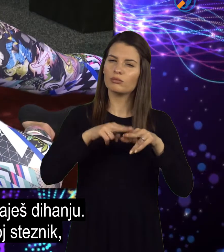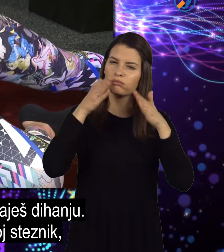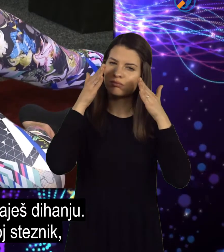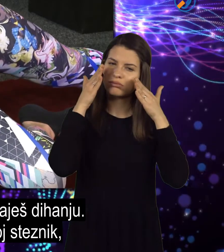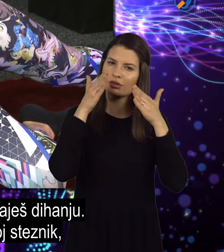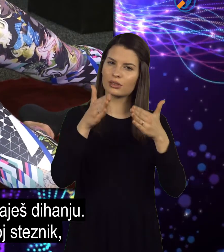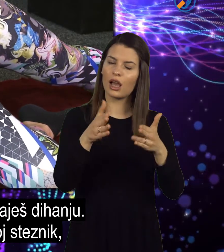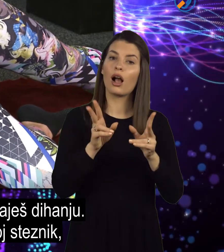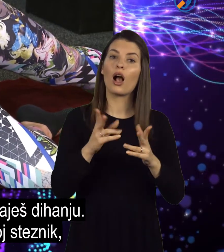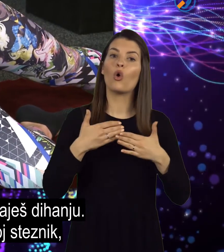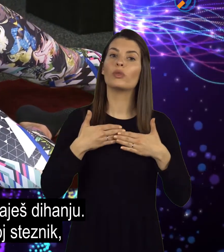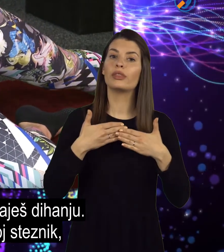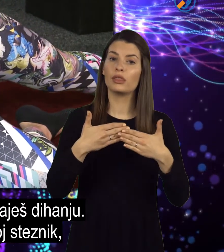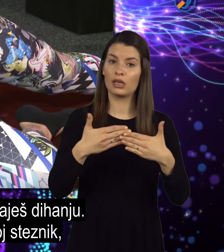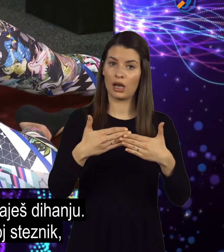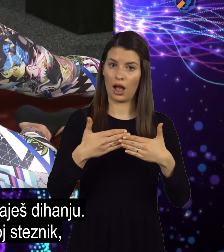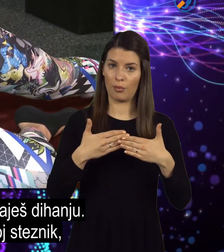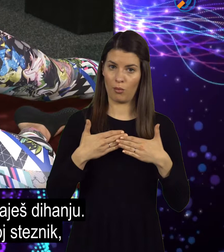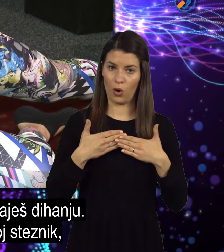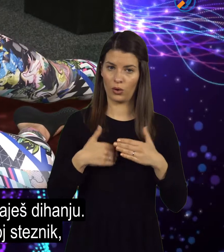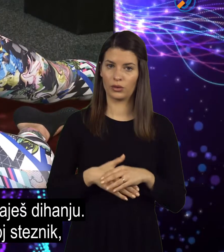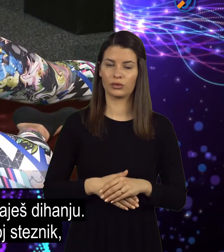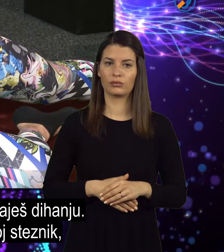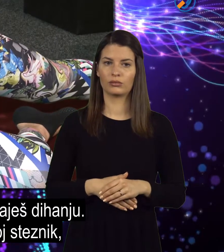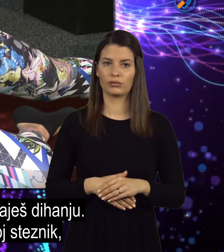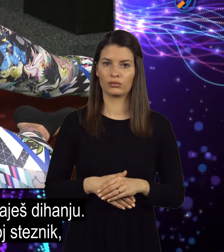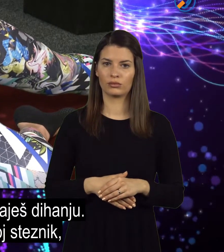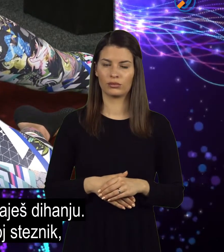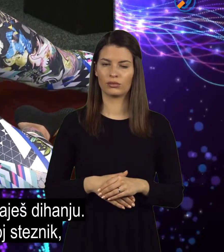Največ poudarka daješ dihanju.